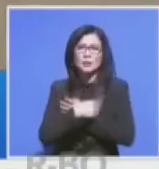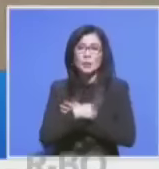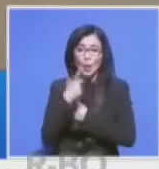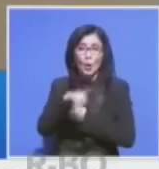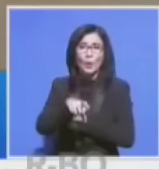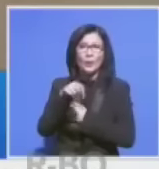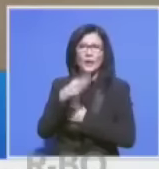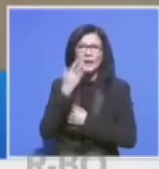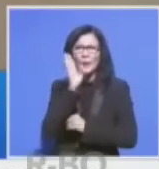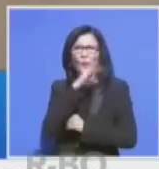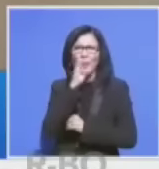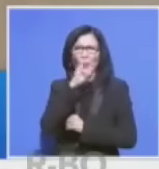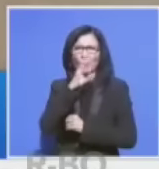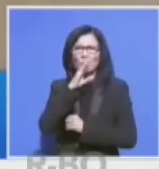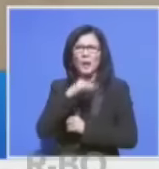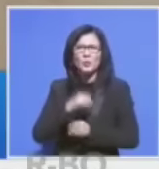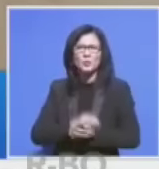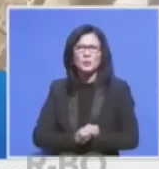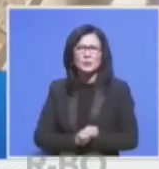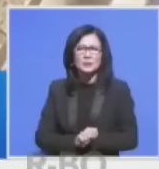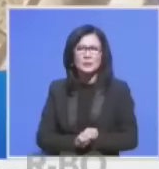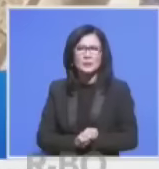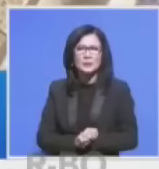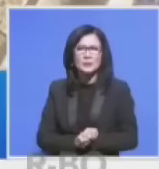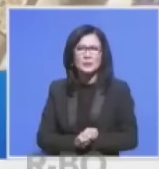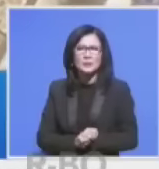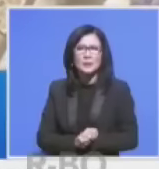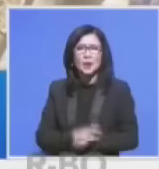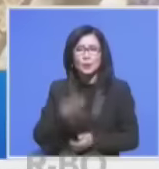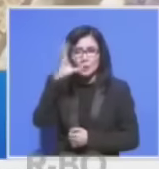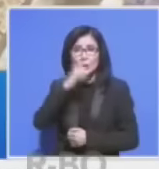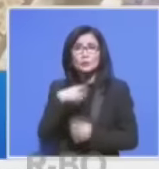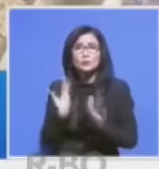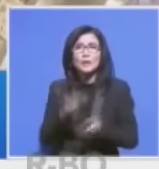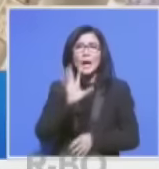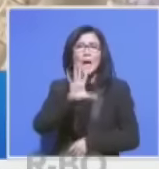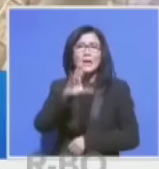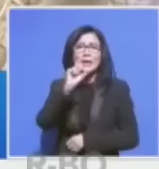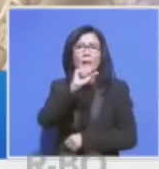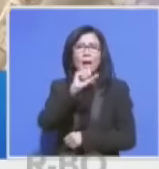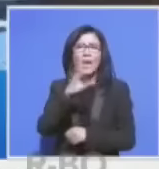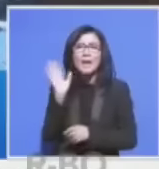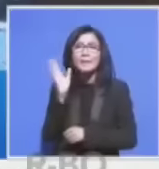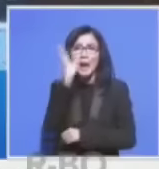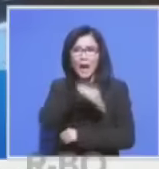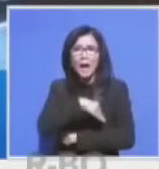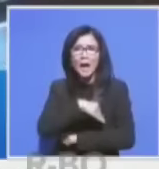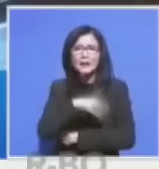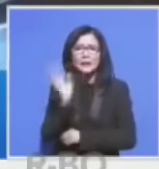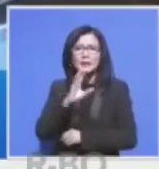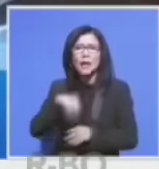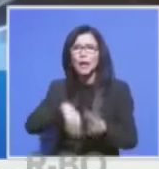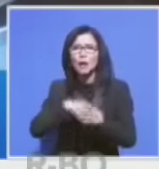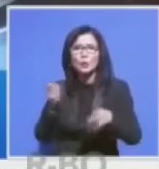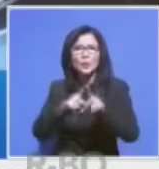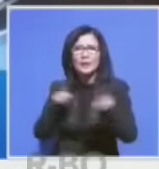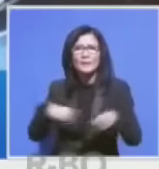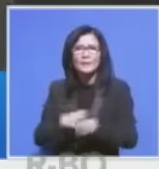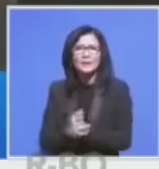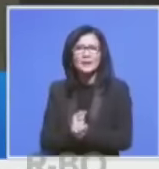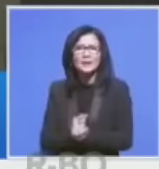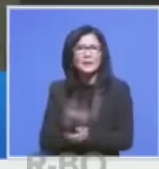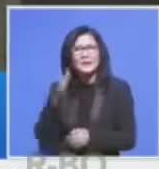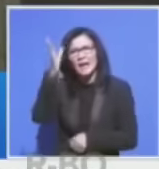kos karena tercium bau menyengat dari kamar korban. Yang diketahui sudah 5 hari tak keluar kamar. Belum diketahui penyebab pasti kematian